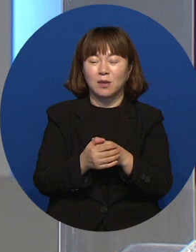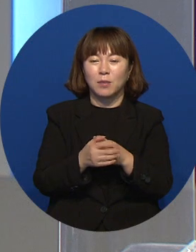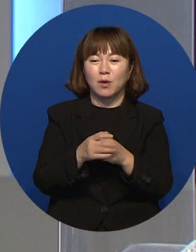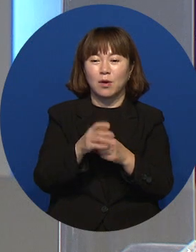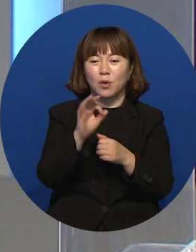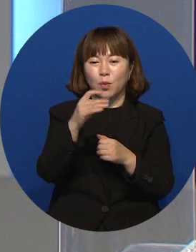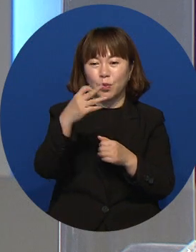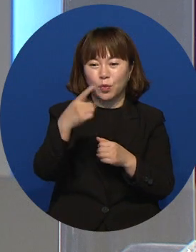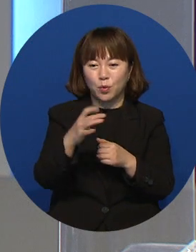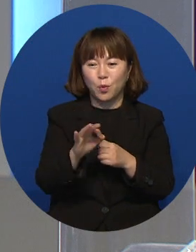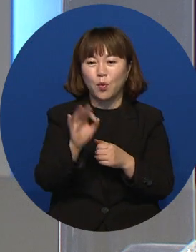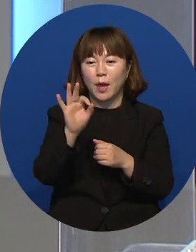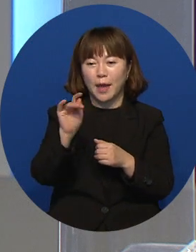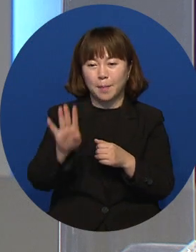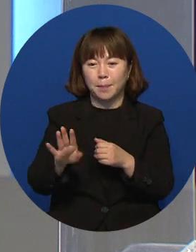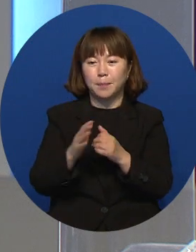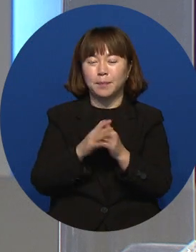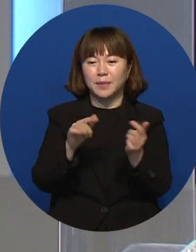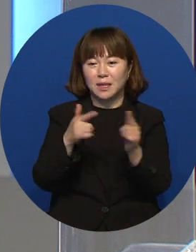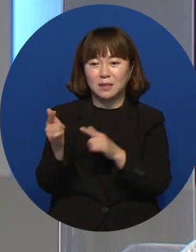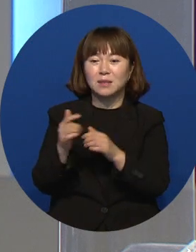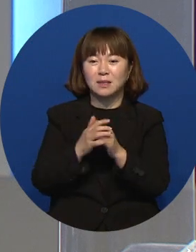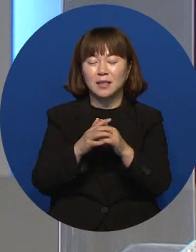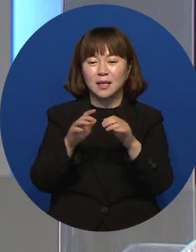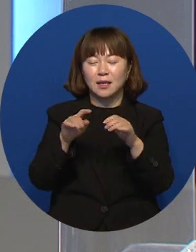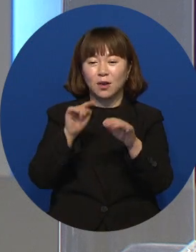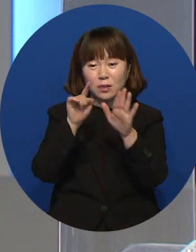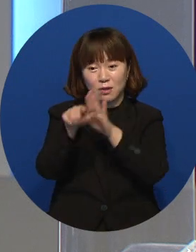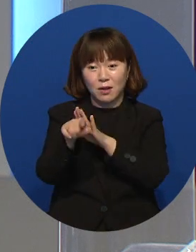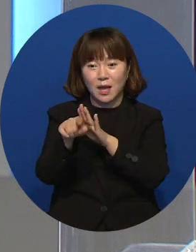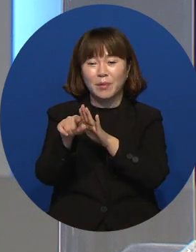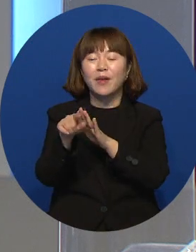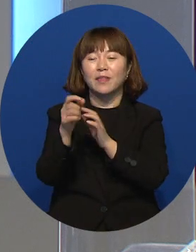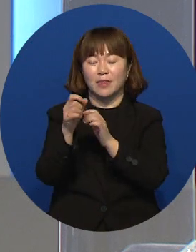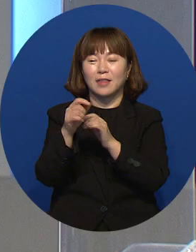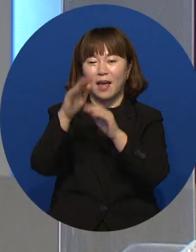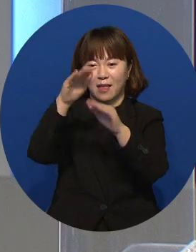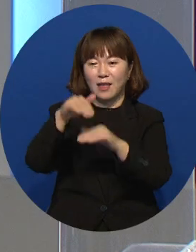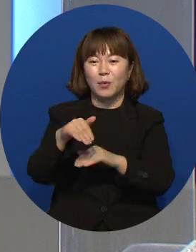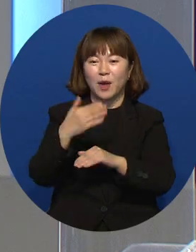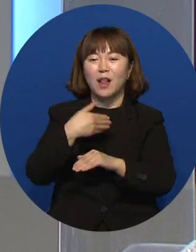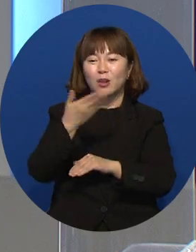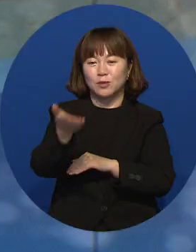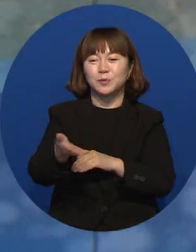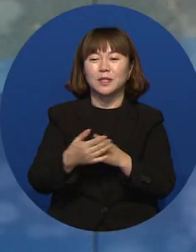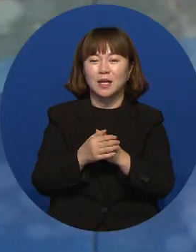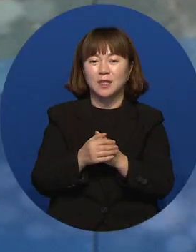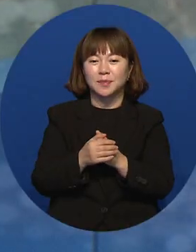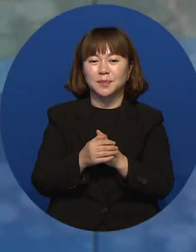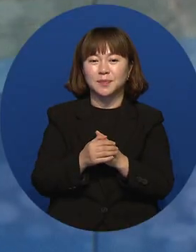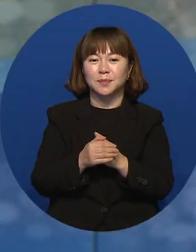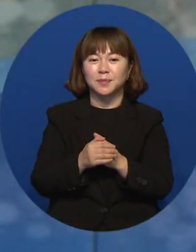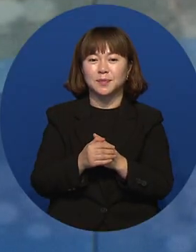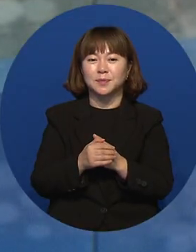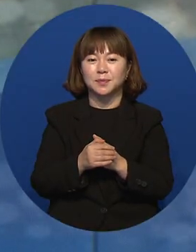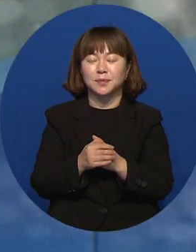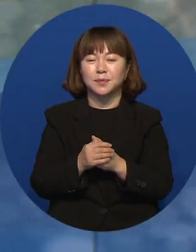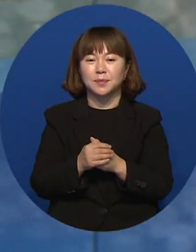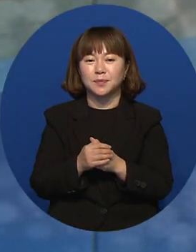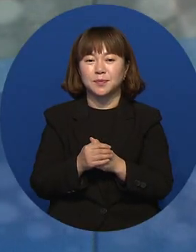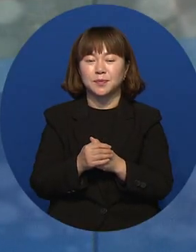못 되 3종 페이저 하시면 그게 그런 볼 수 있기 때문에 참고해 주시기 바랍니다 이 온 톤 드 전 그 일반